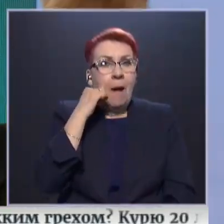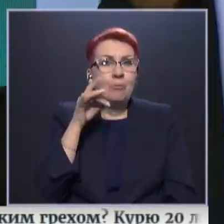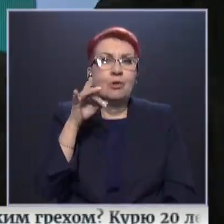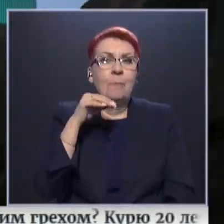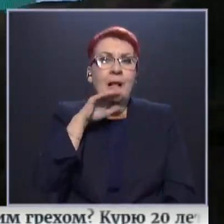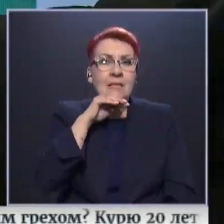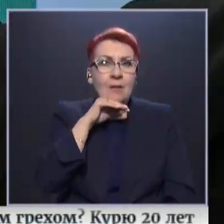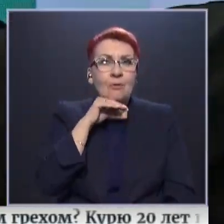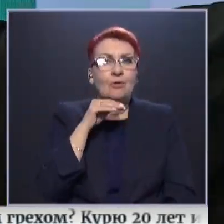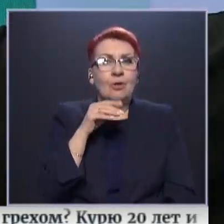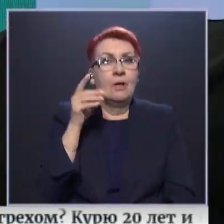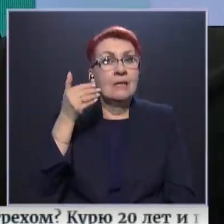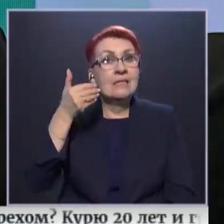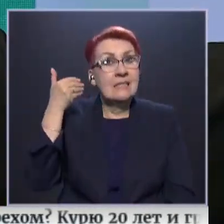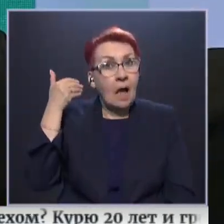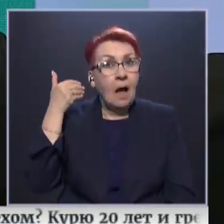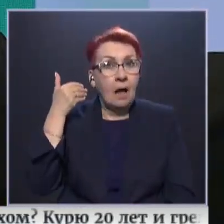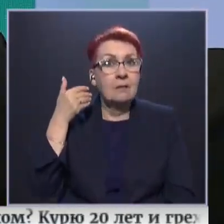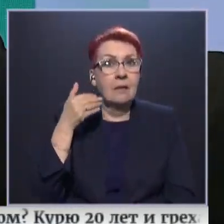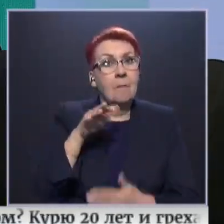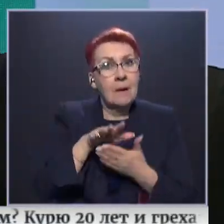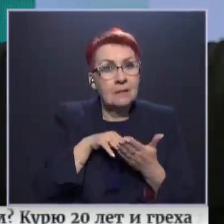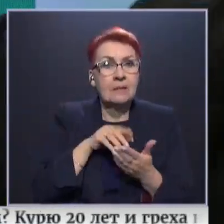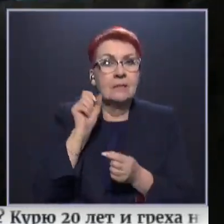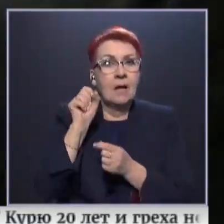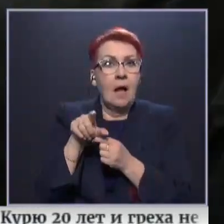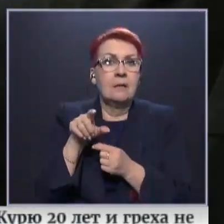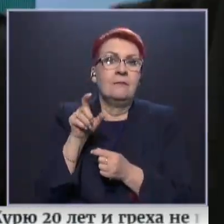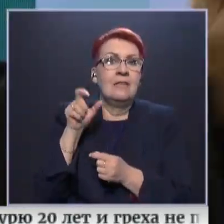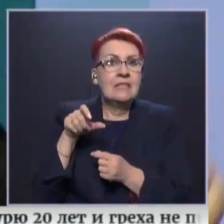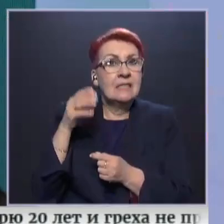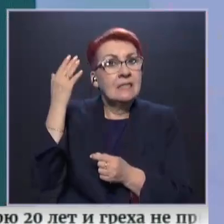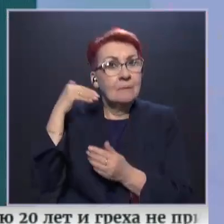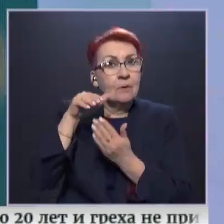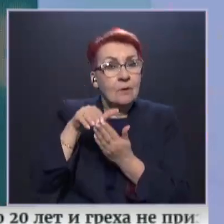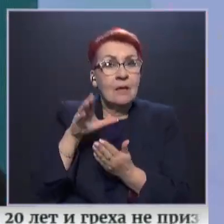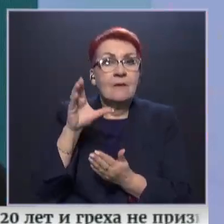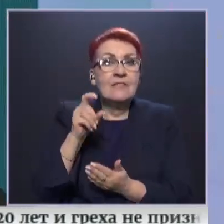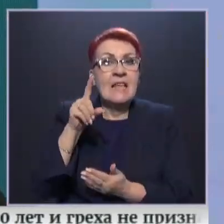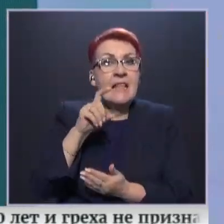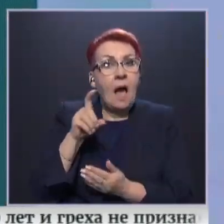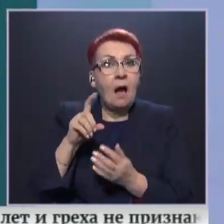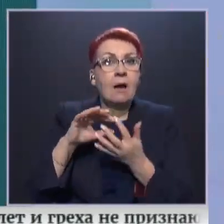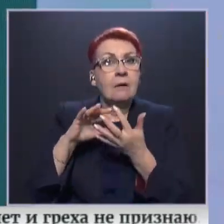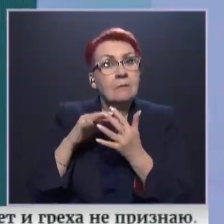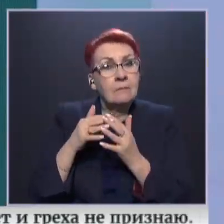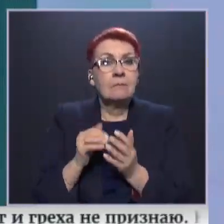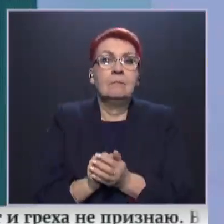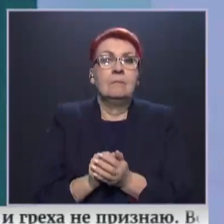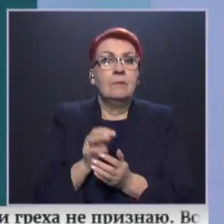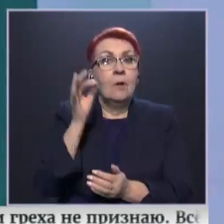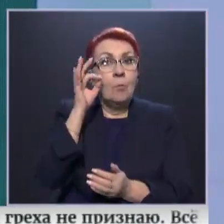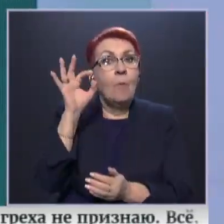иногда загодя, простите, заказывали гробик и в сенях его держали. «Мементо мори,